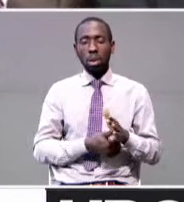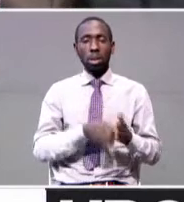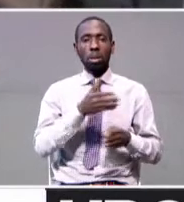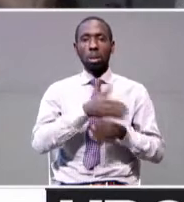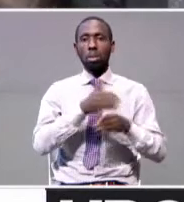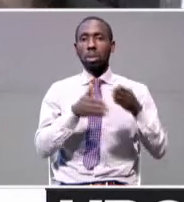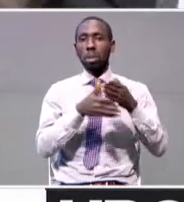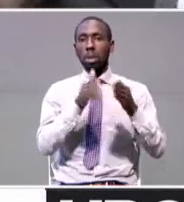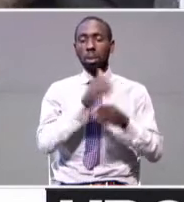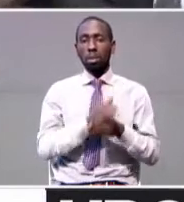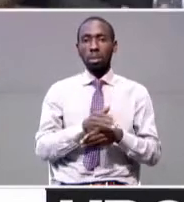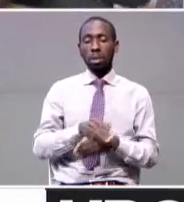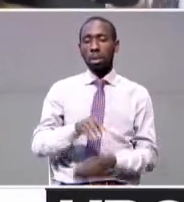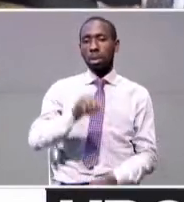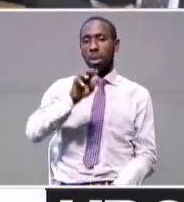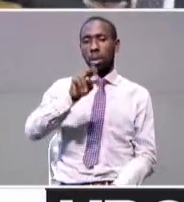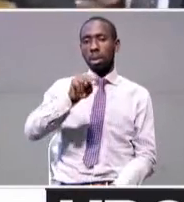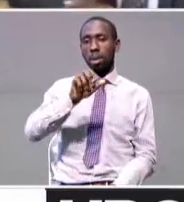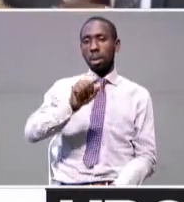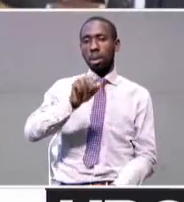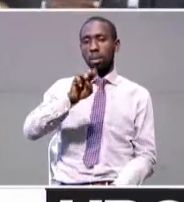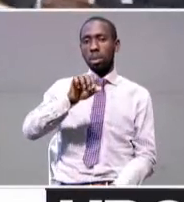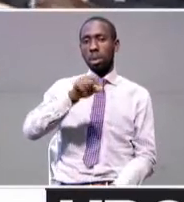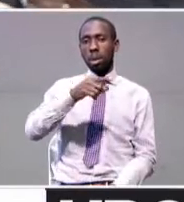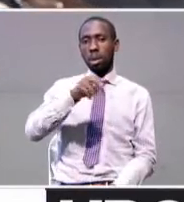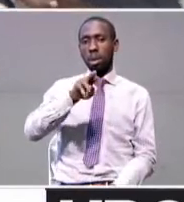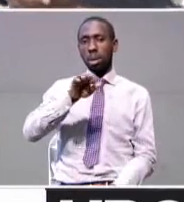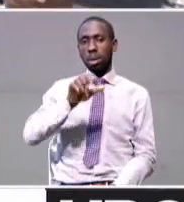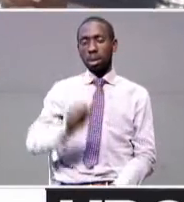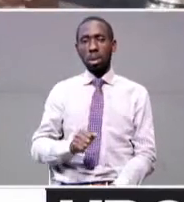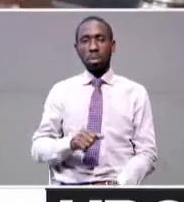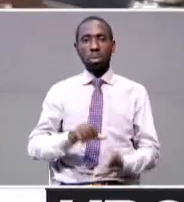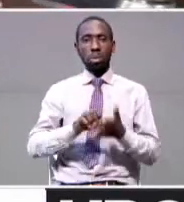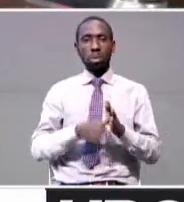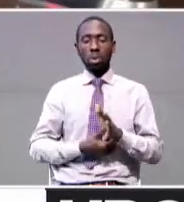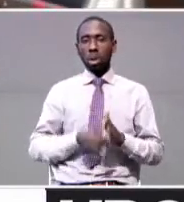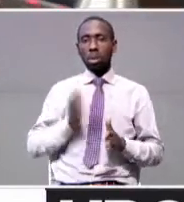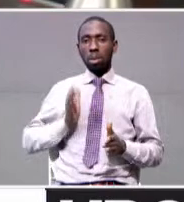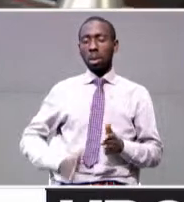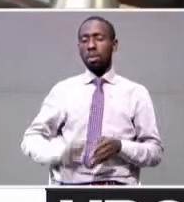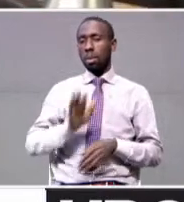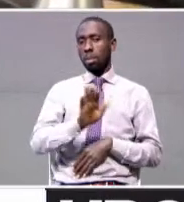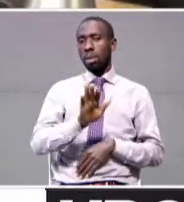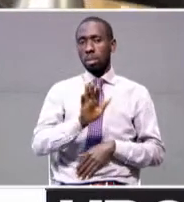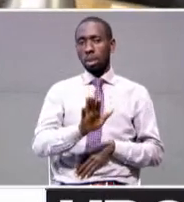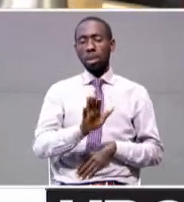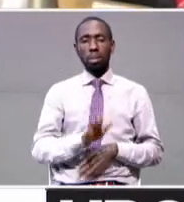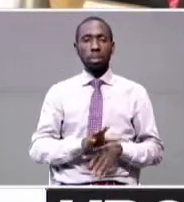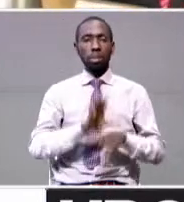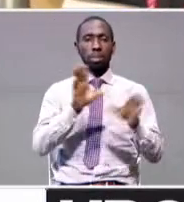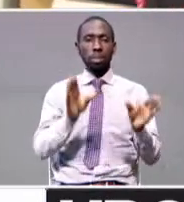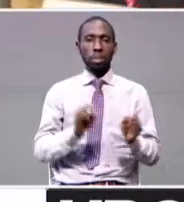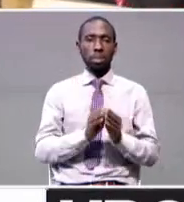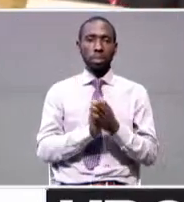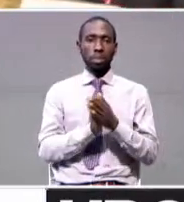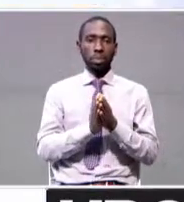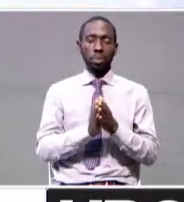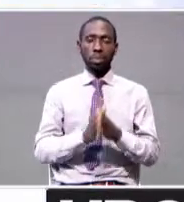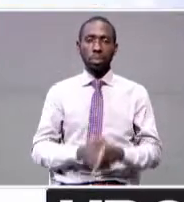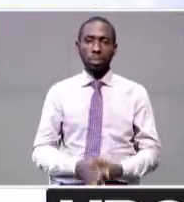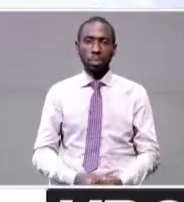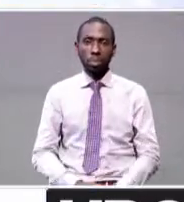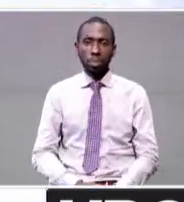z'ebyamayumba Pasis Namuganza ku nsonga ezeekuusa ku neeyisa ye. Suzan Nawonga yakusakidde bino.